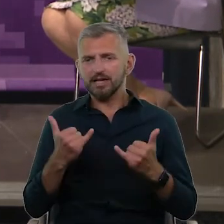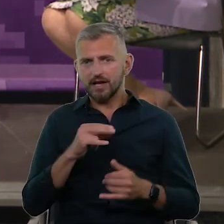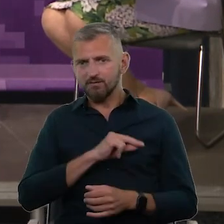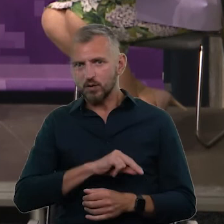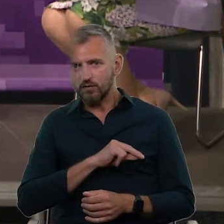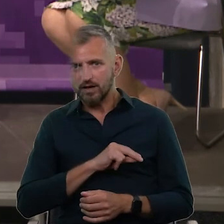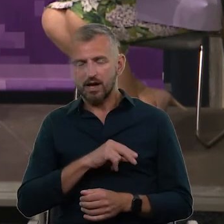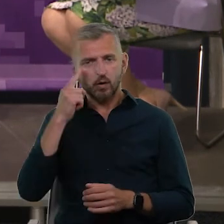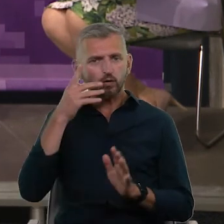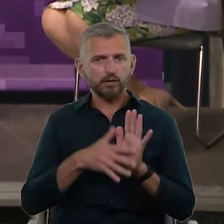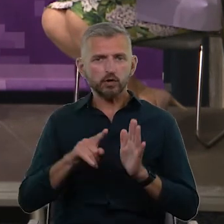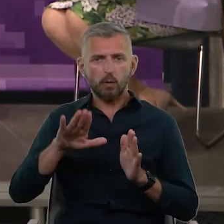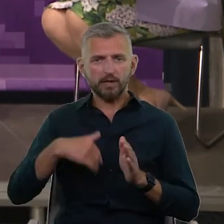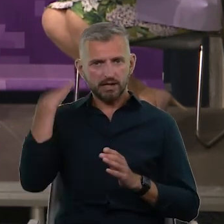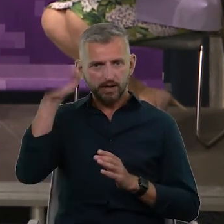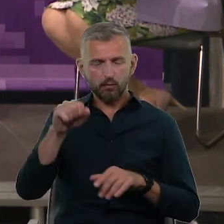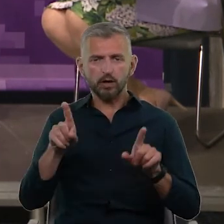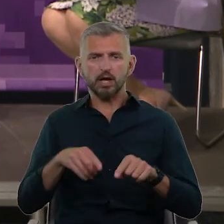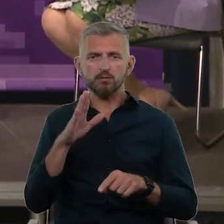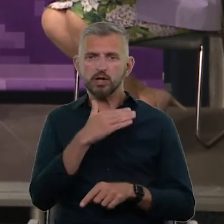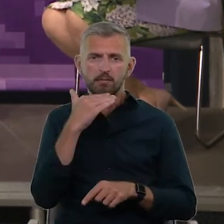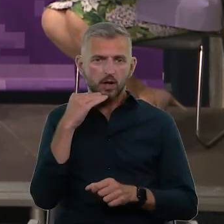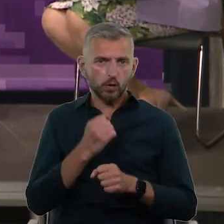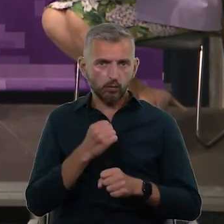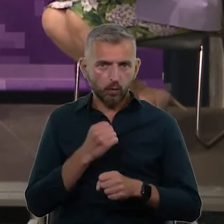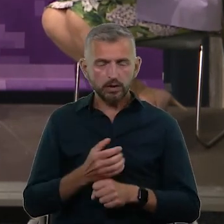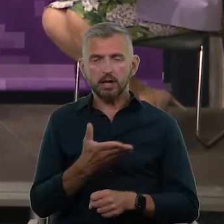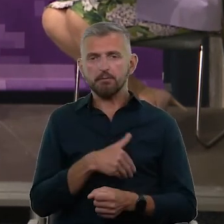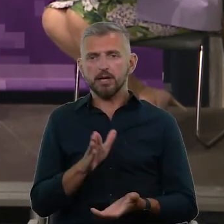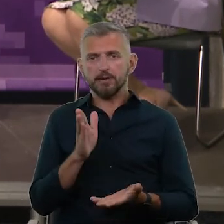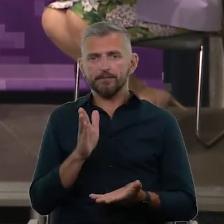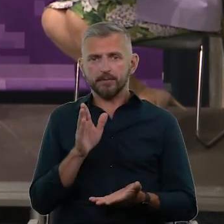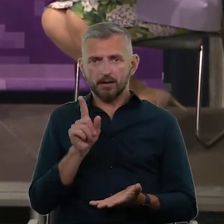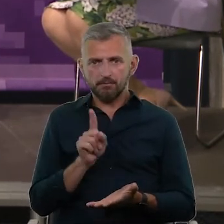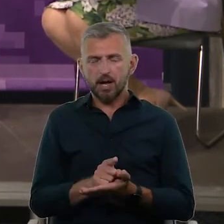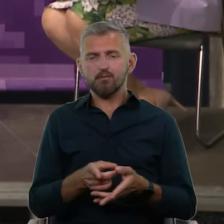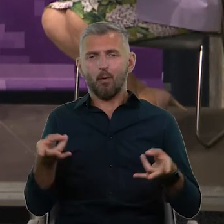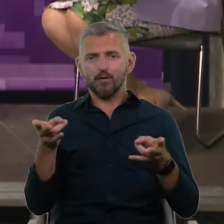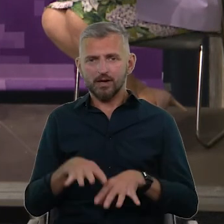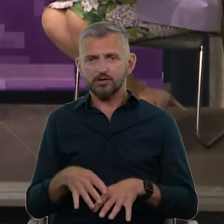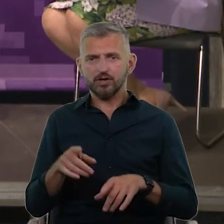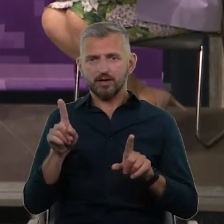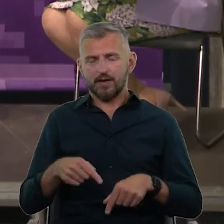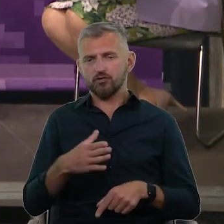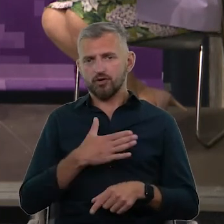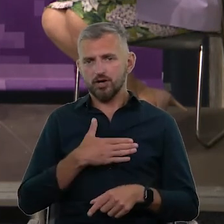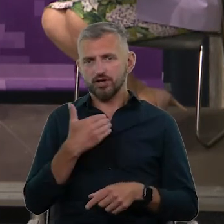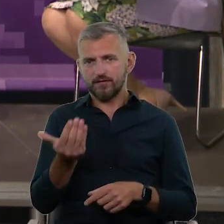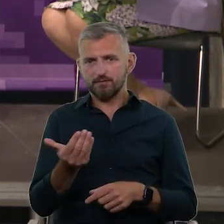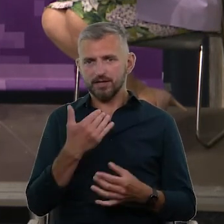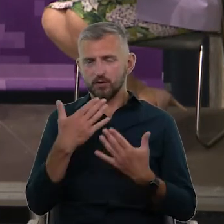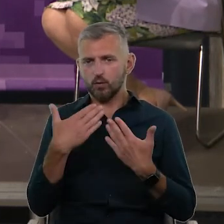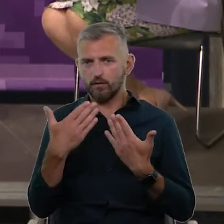працювати, але розуміти, що після перемоги теж буде дуже багато роботи, і ми маємо от залишити теж наші з вами